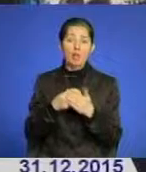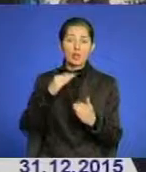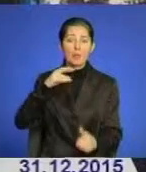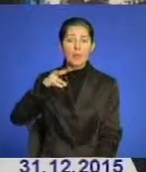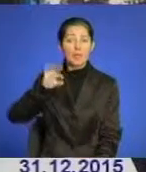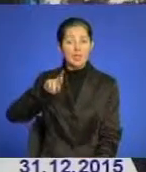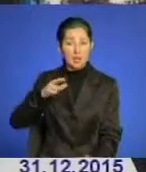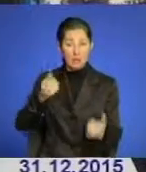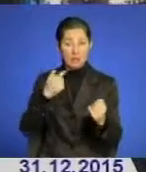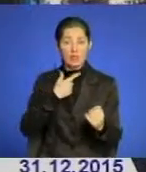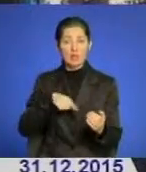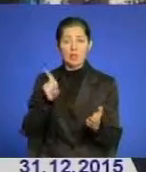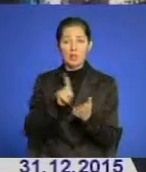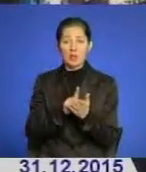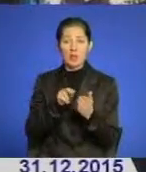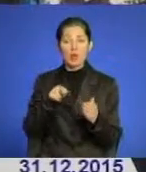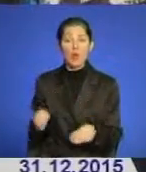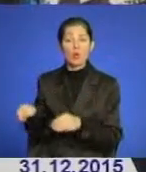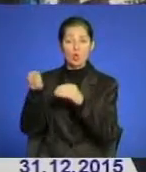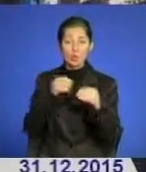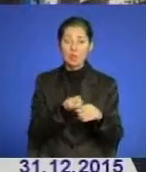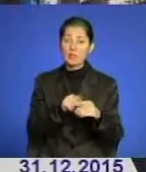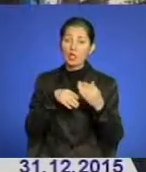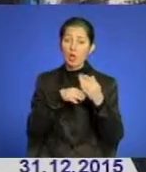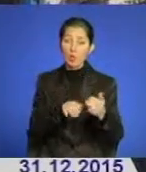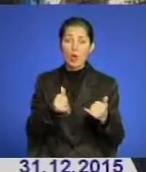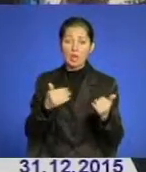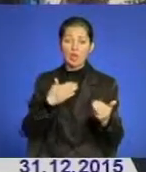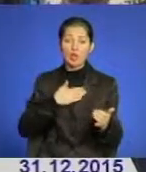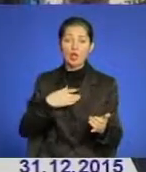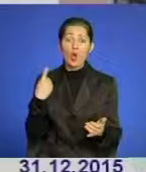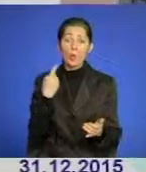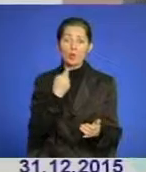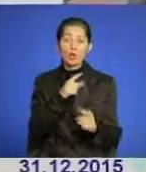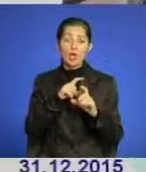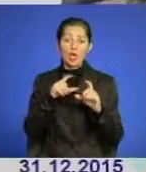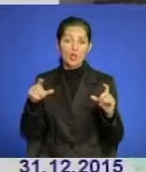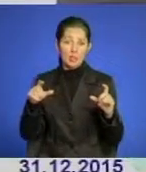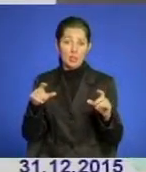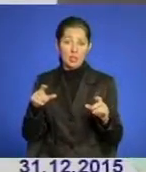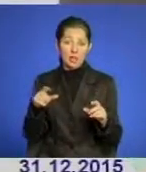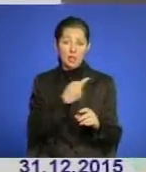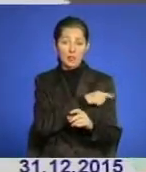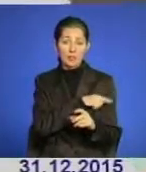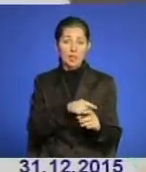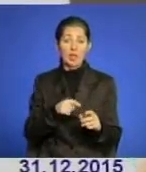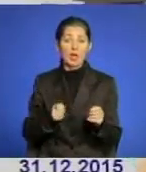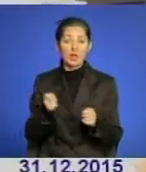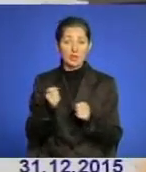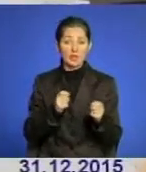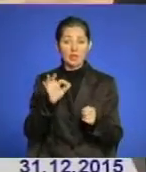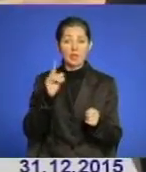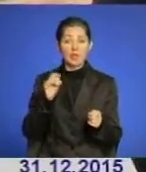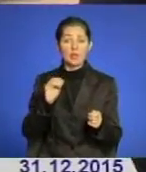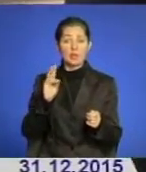себе зобов'язання по доставці цієї допомоги для нашої обласної університетської лікарні. Керівник соціально-інвестиційного відділу